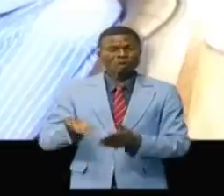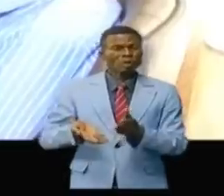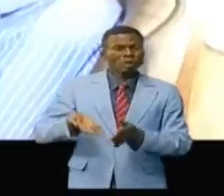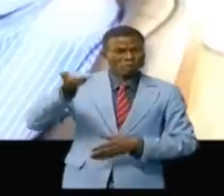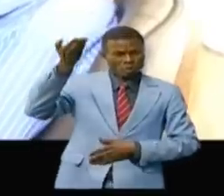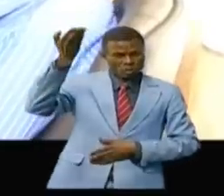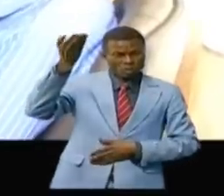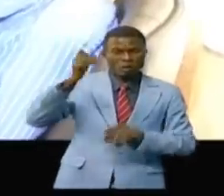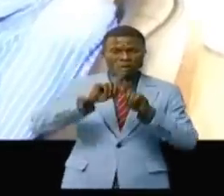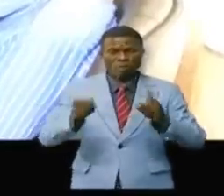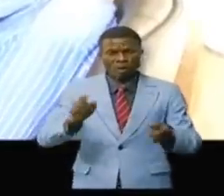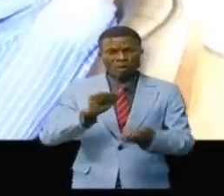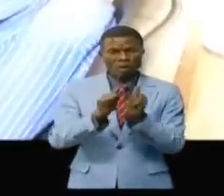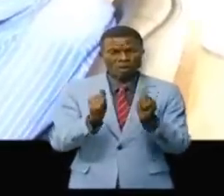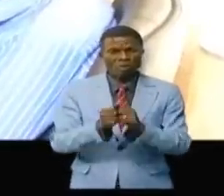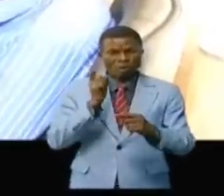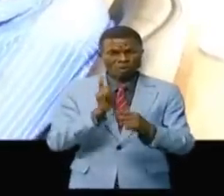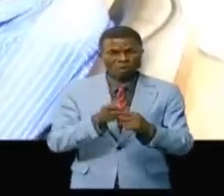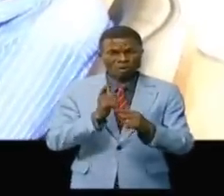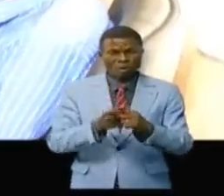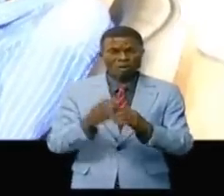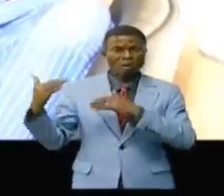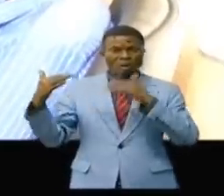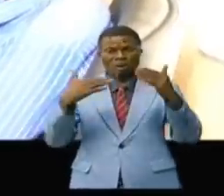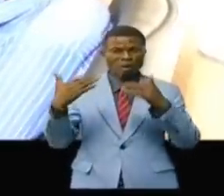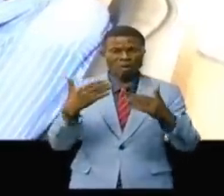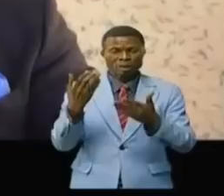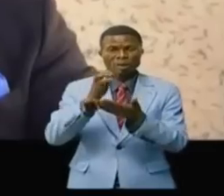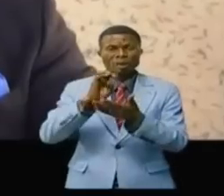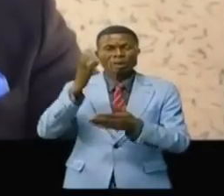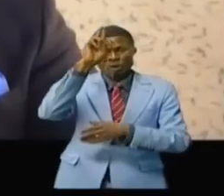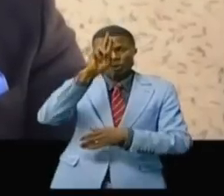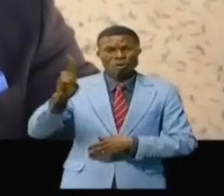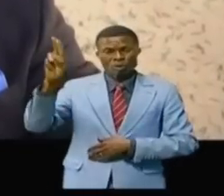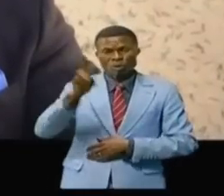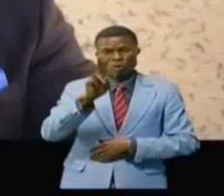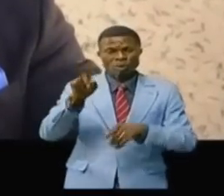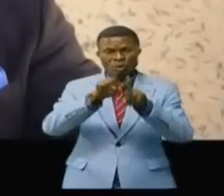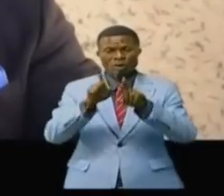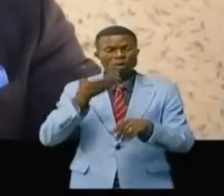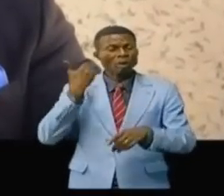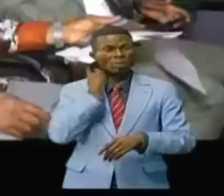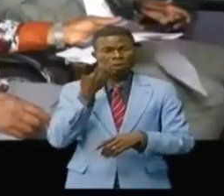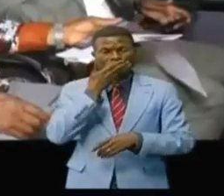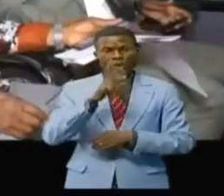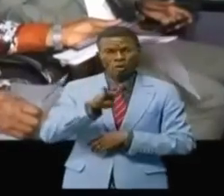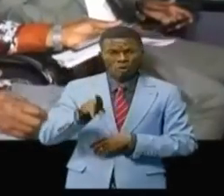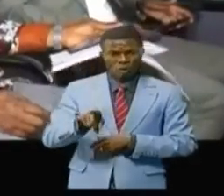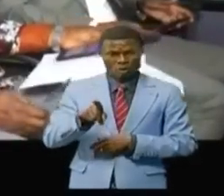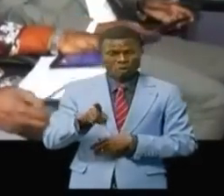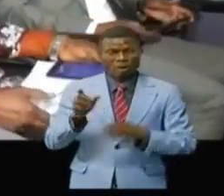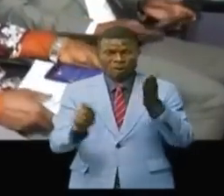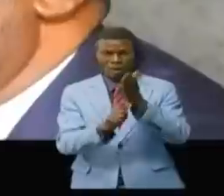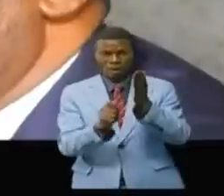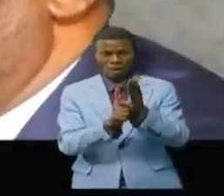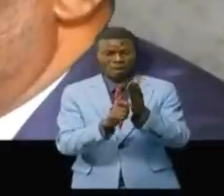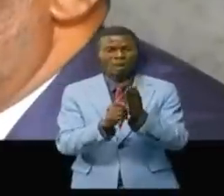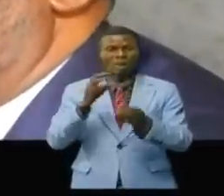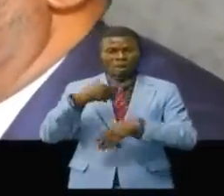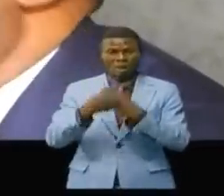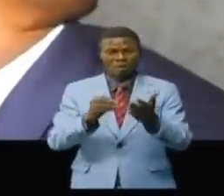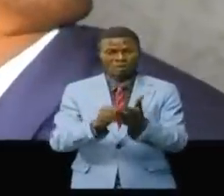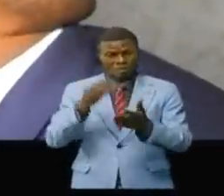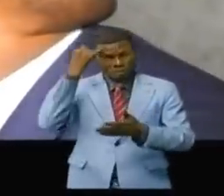au-dessus, malgré les causes exogènes liées à la guerre russo-ukrainienne et à la COVID-19. Avec des stratégies montées. Dans